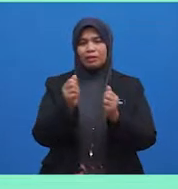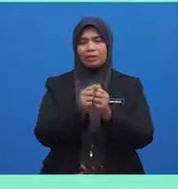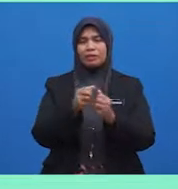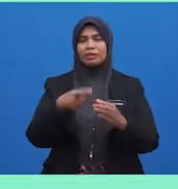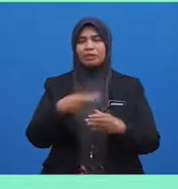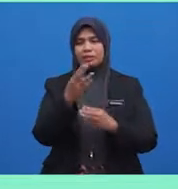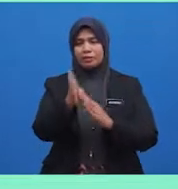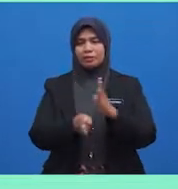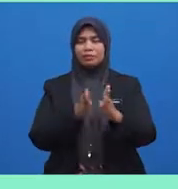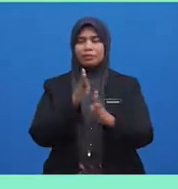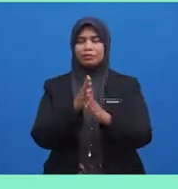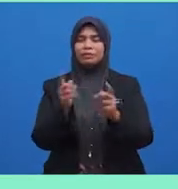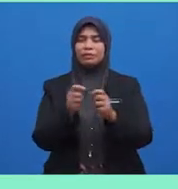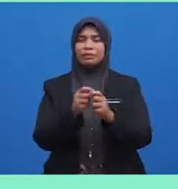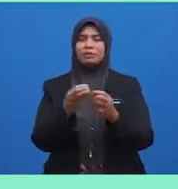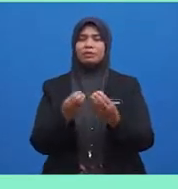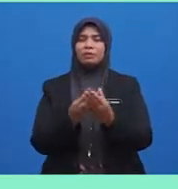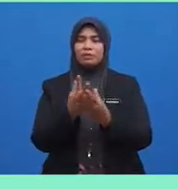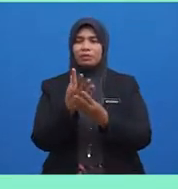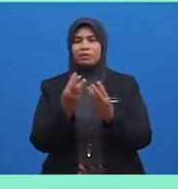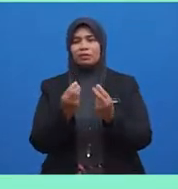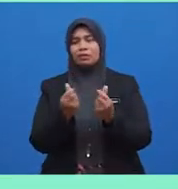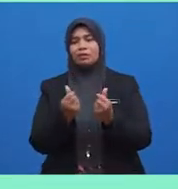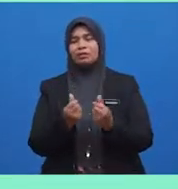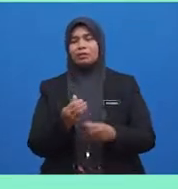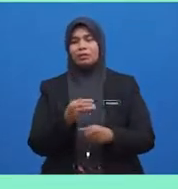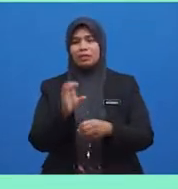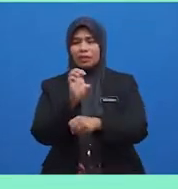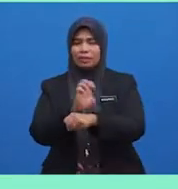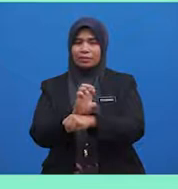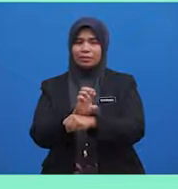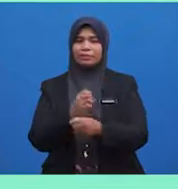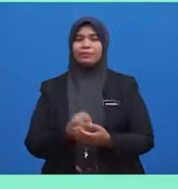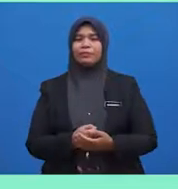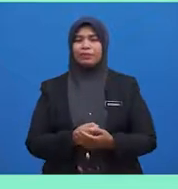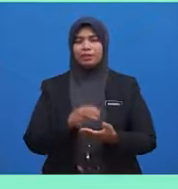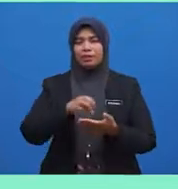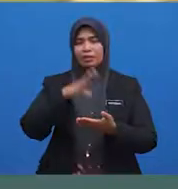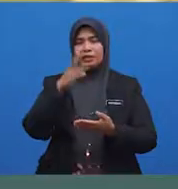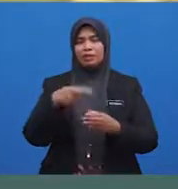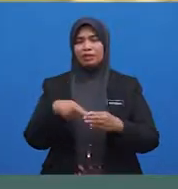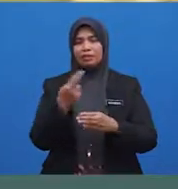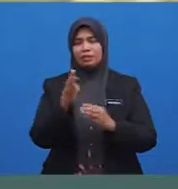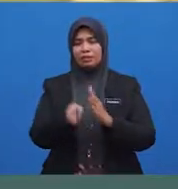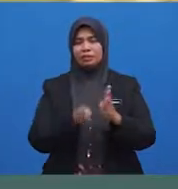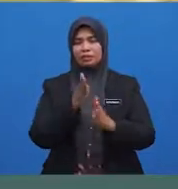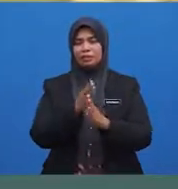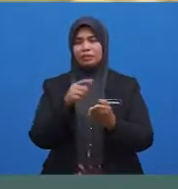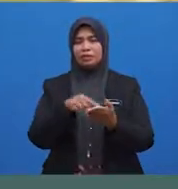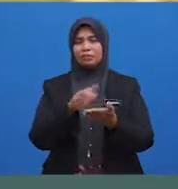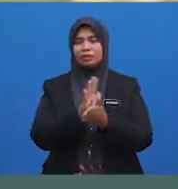bumi seperti biji timah dan emas. Kekayaan hasil bumi ini menjadikan negeri-negeri Melayu